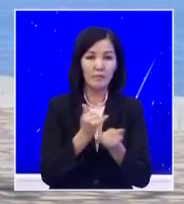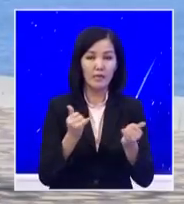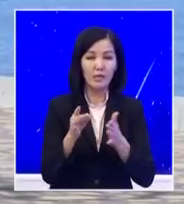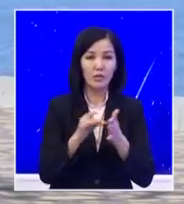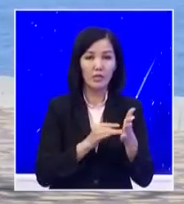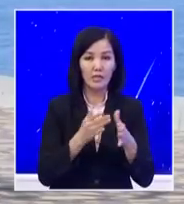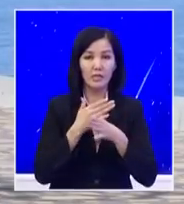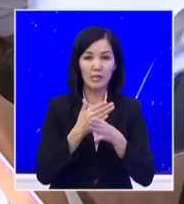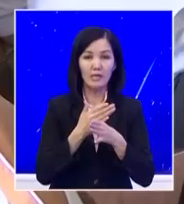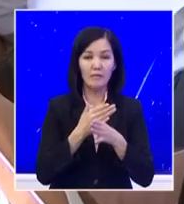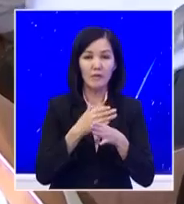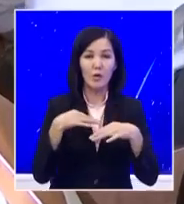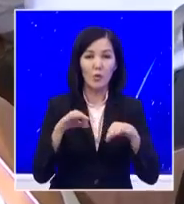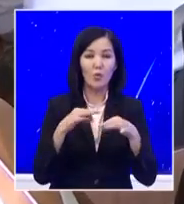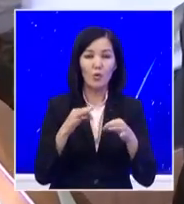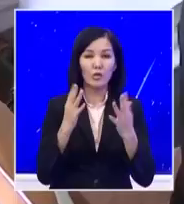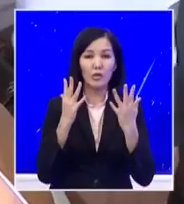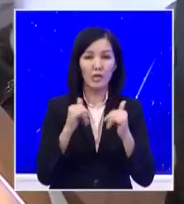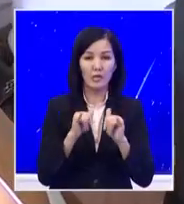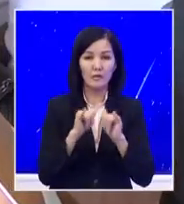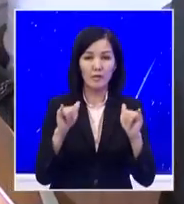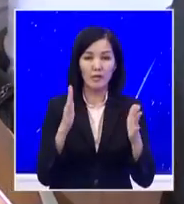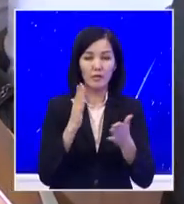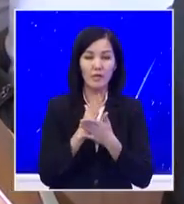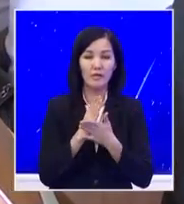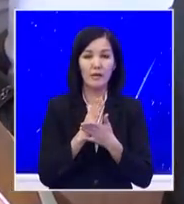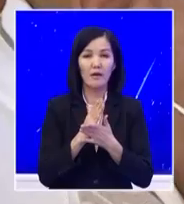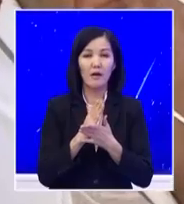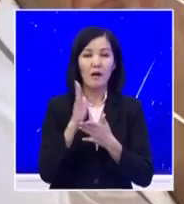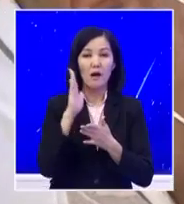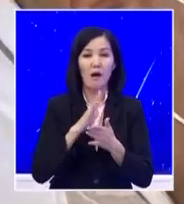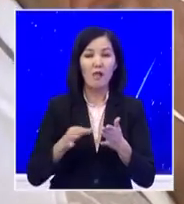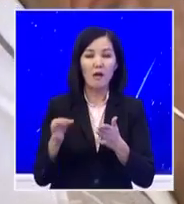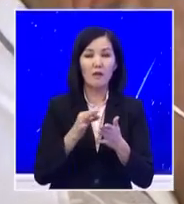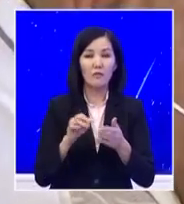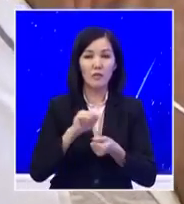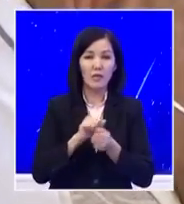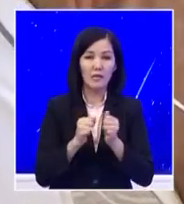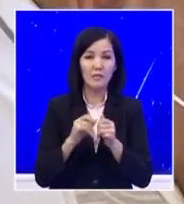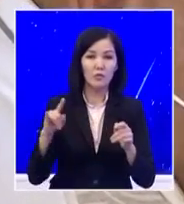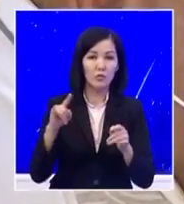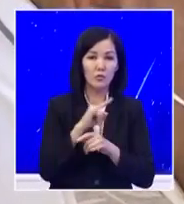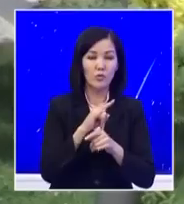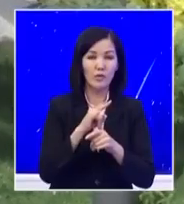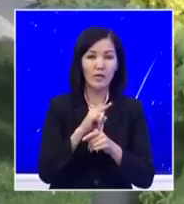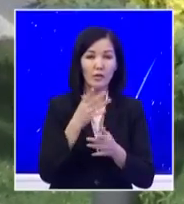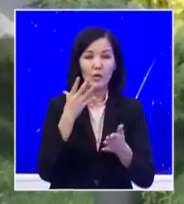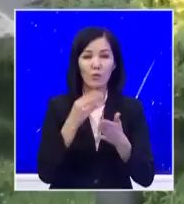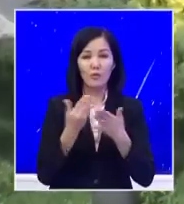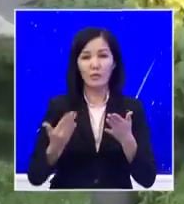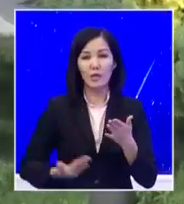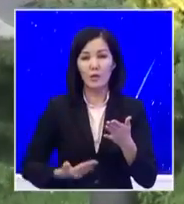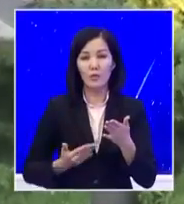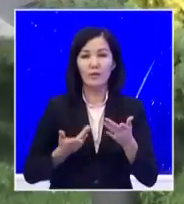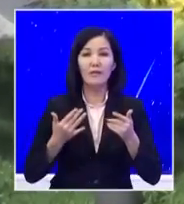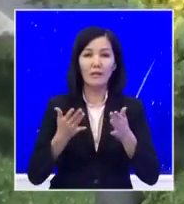машиналарды көбейтін болады. Демаламын деушілер үшін Алакөлге жол ашық, тас, темір, әуе жолы да бар. Тек жеке және әлеуметтік